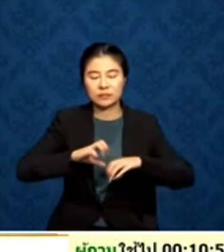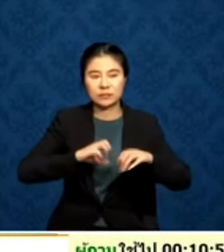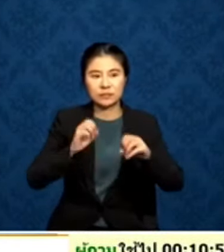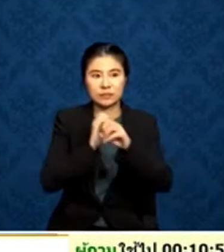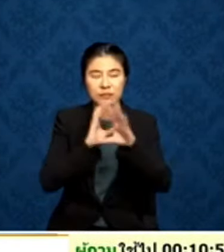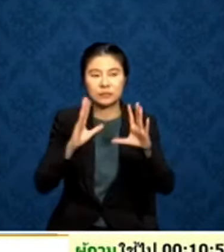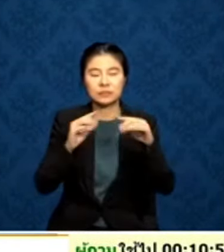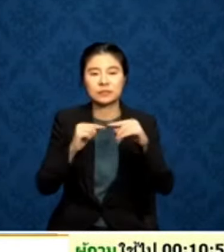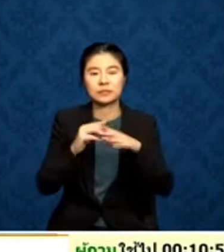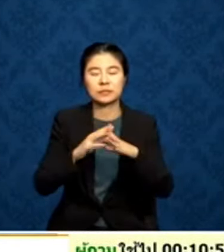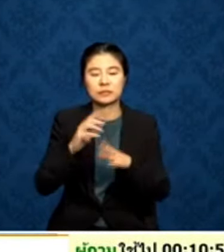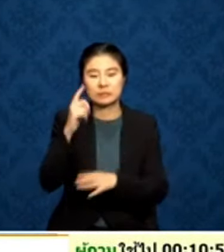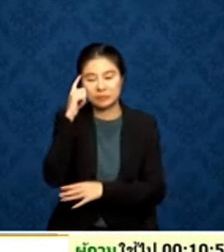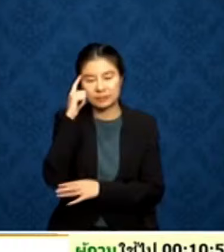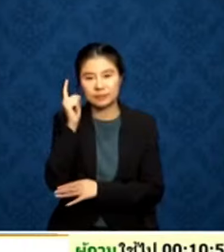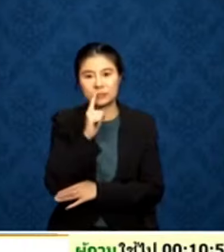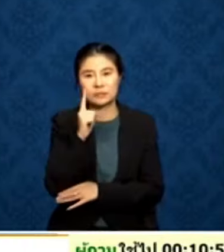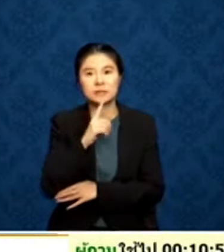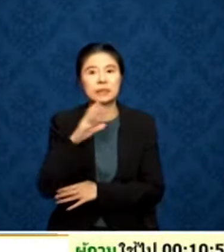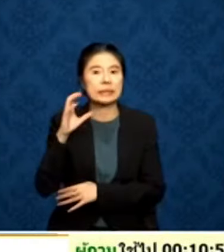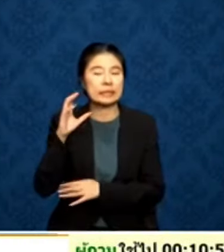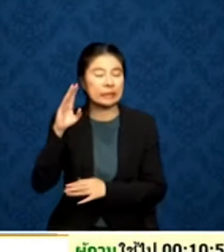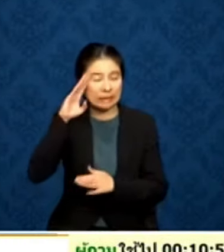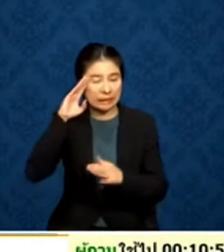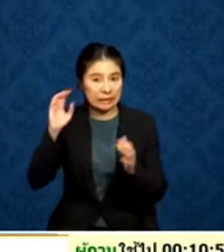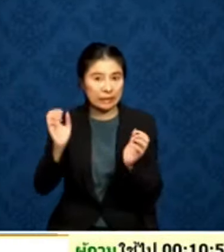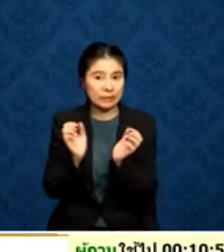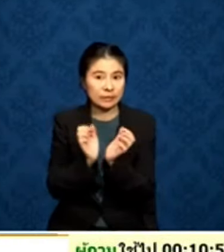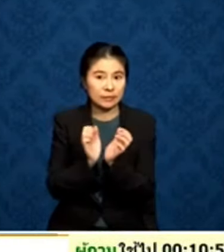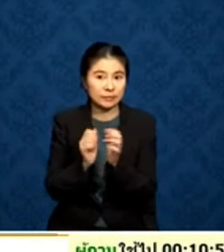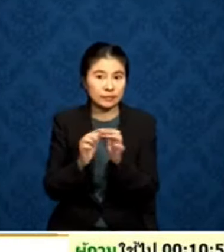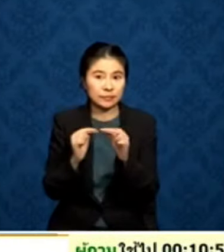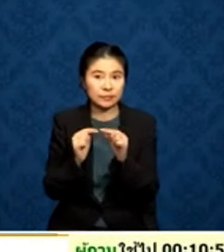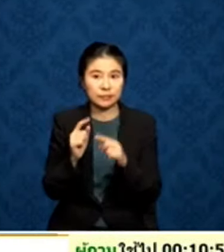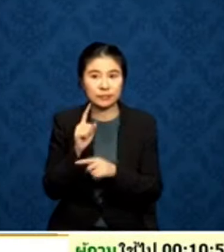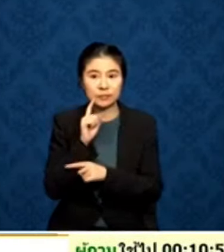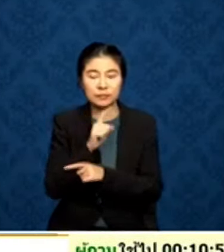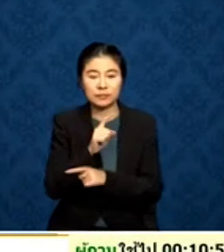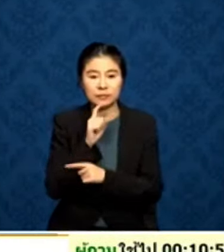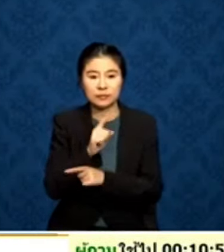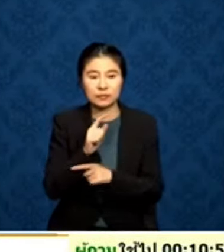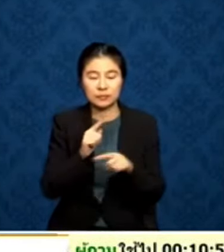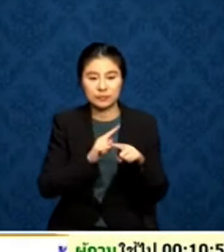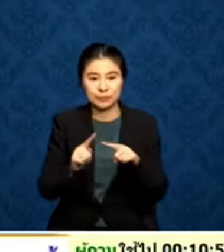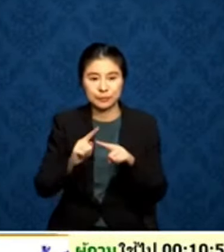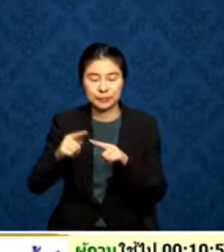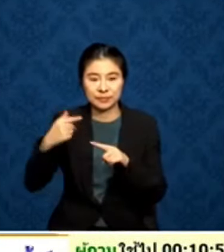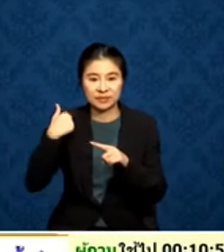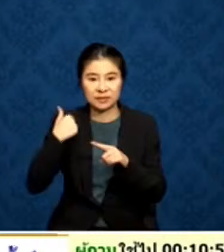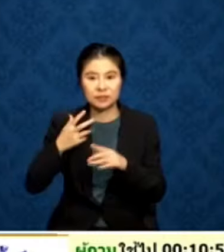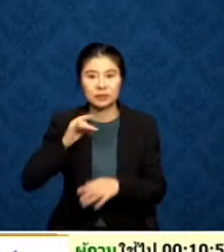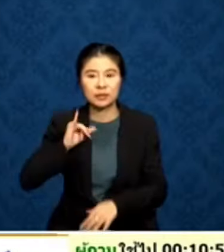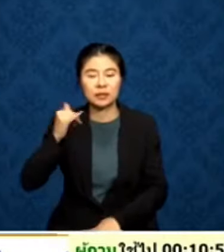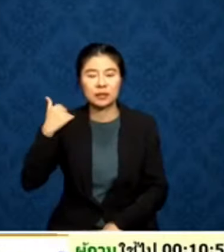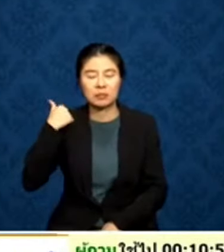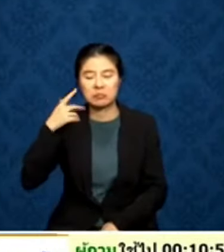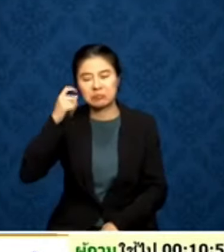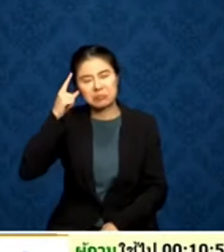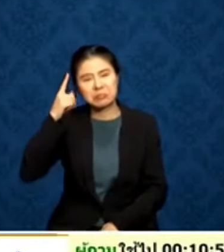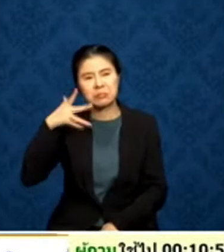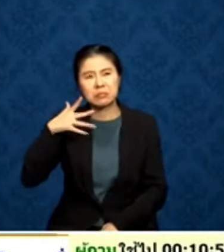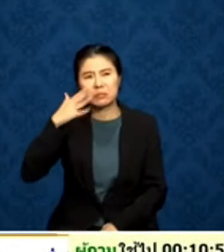จึงเชื่อว่าตำรวจหรือบางครั้งที่ในกระทู้ที่ท่านเขียนเนี่ยเขายังอาจจะยังไม่ได้เข้าใจเพ